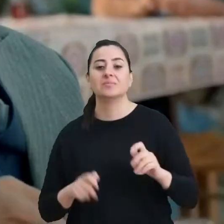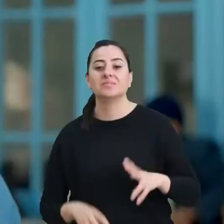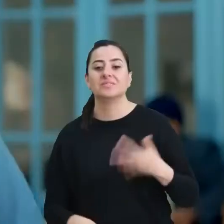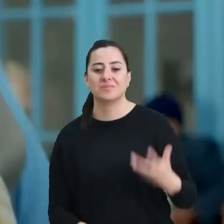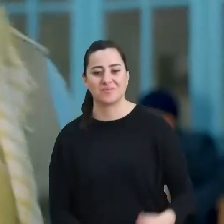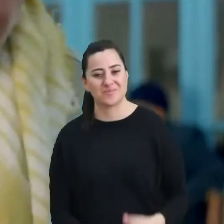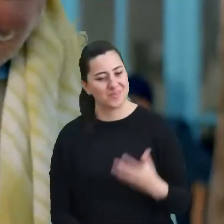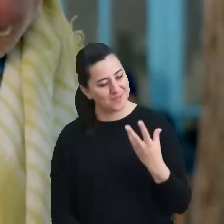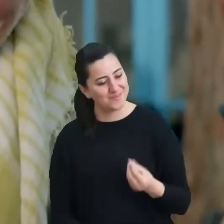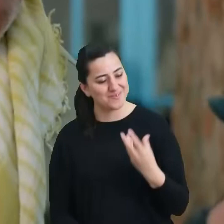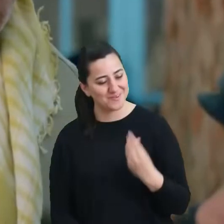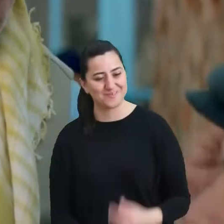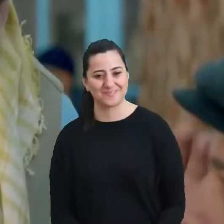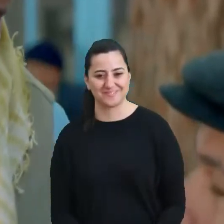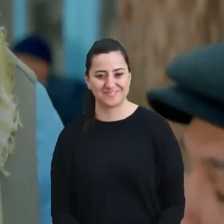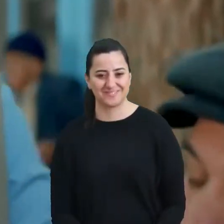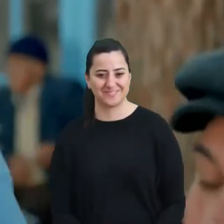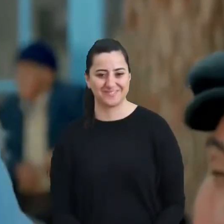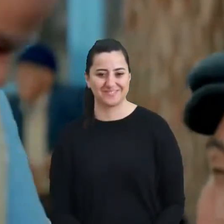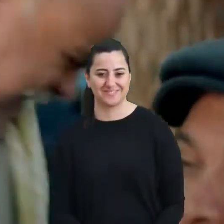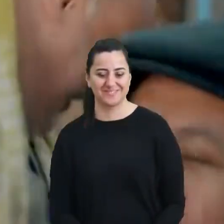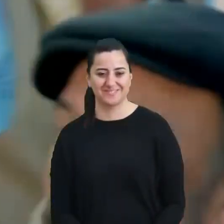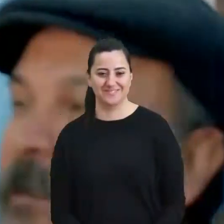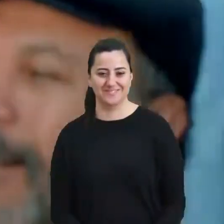millete. Dedirtmem.